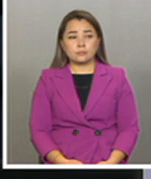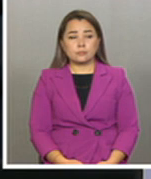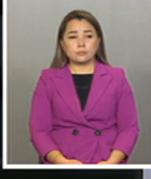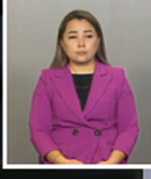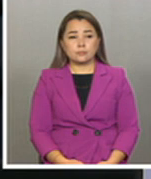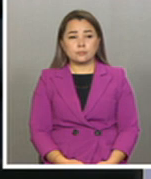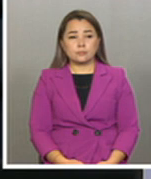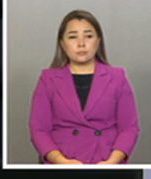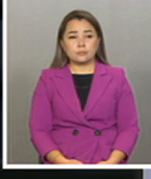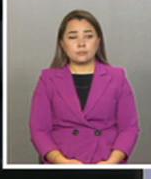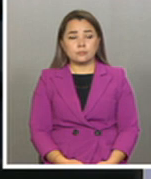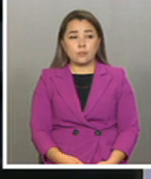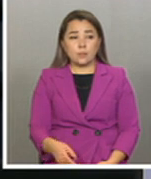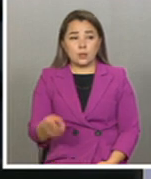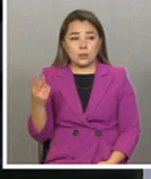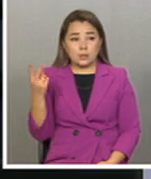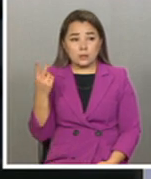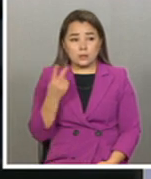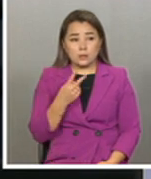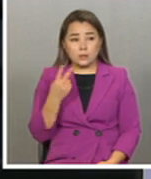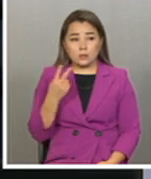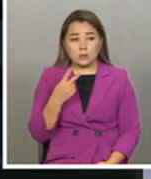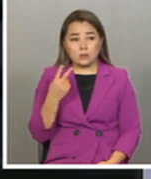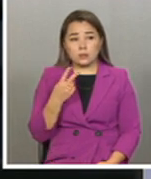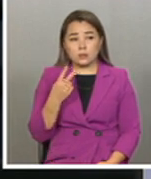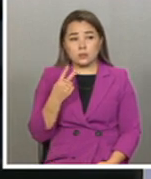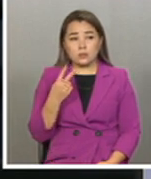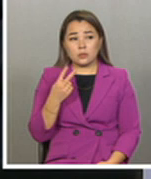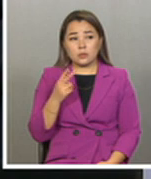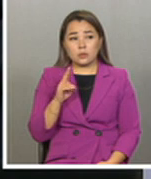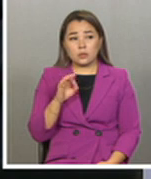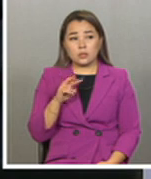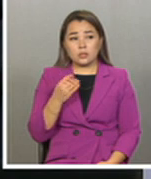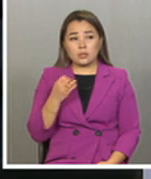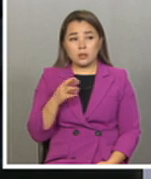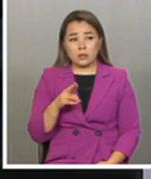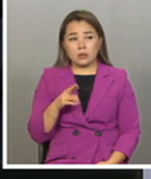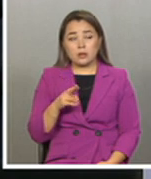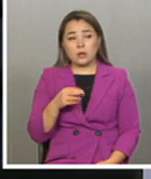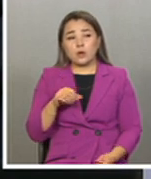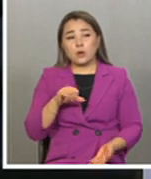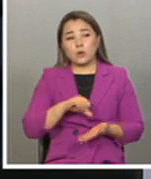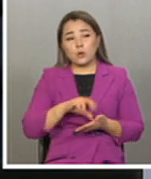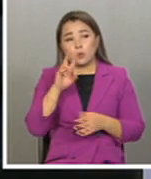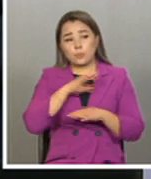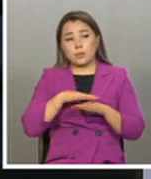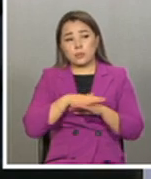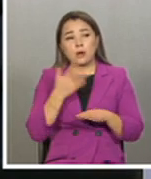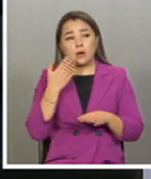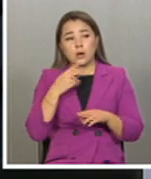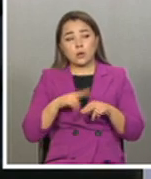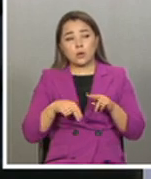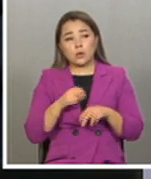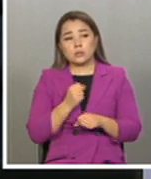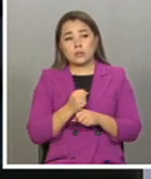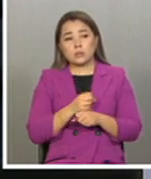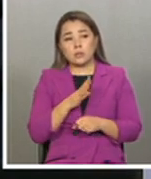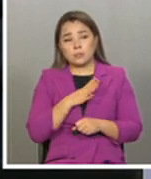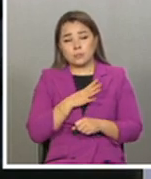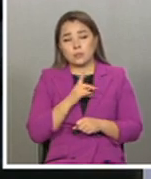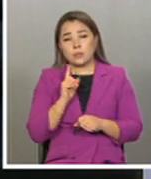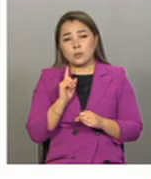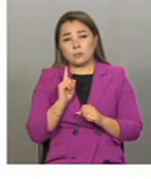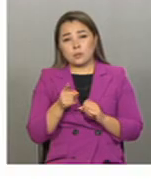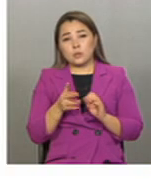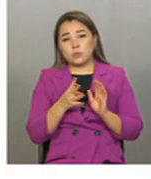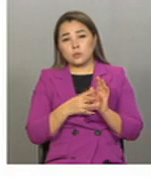келесі екінші сұрақ. Екінші коалициялық үкімет қашан құрылды?